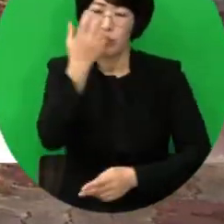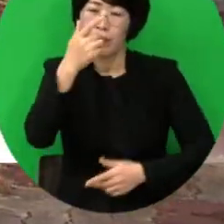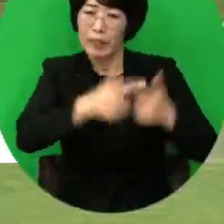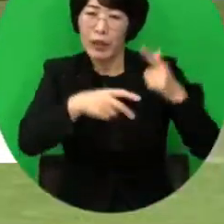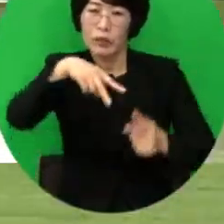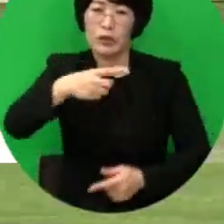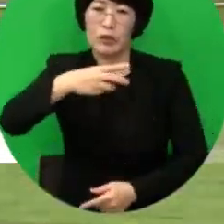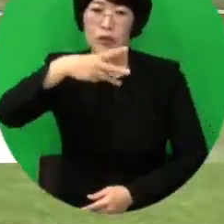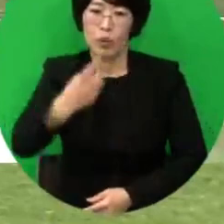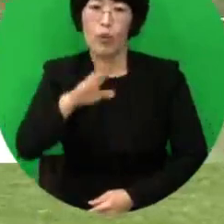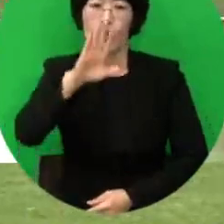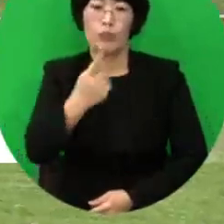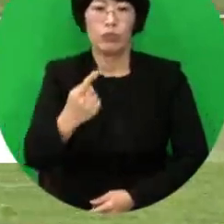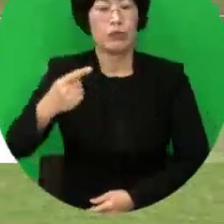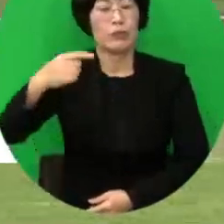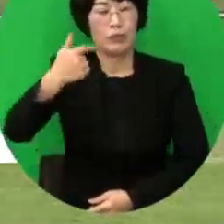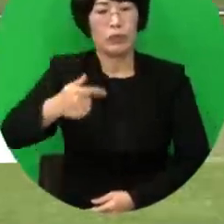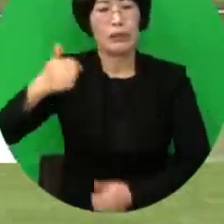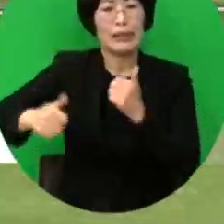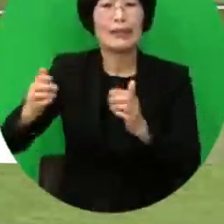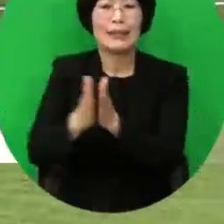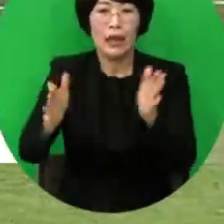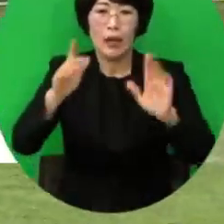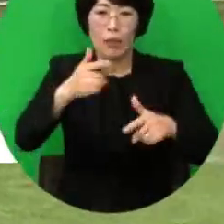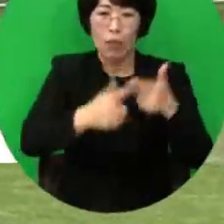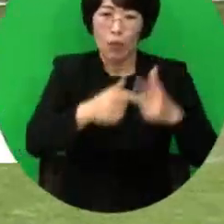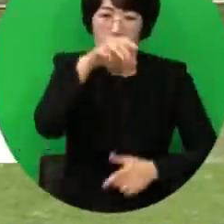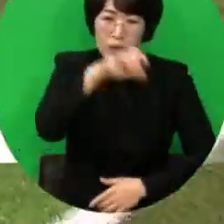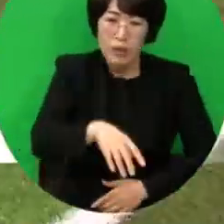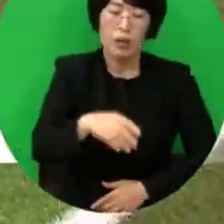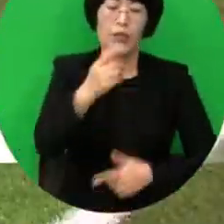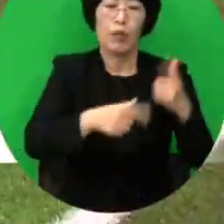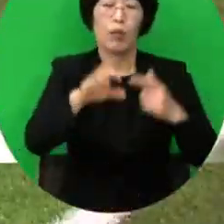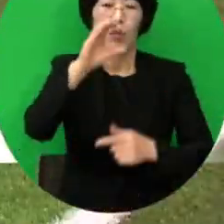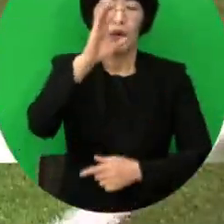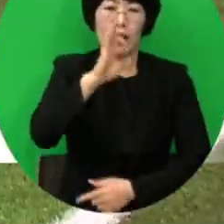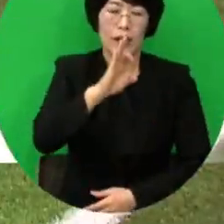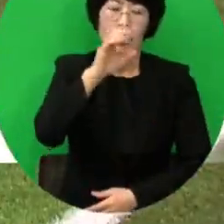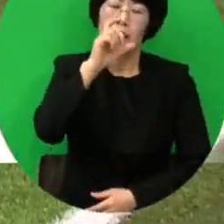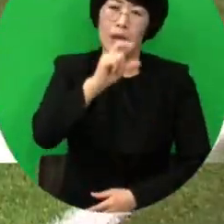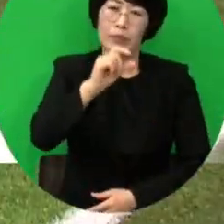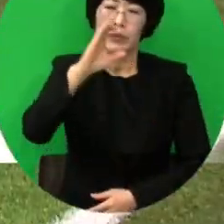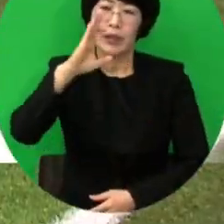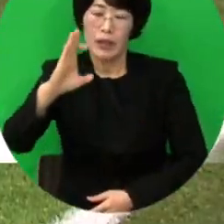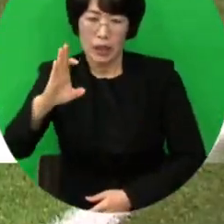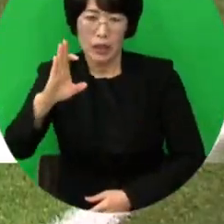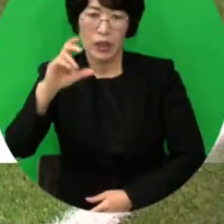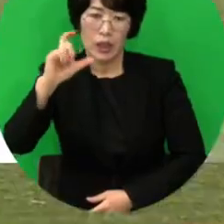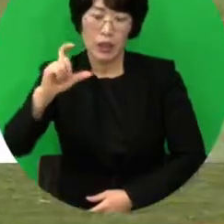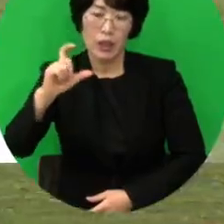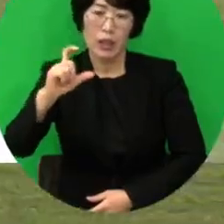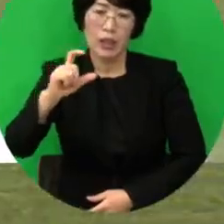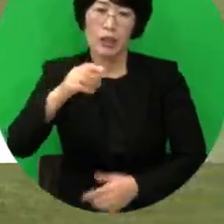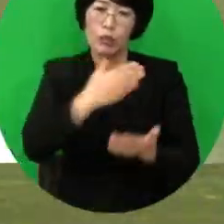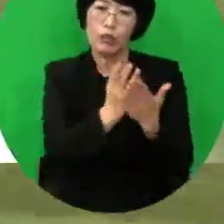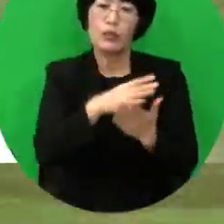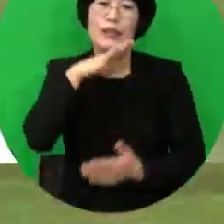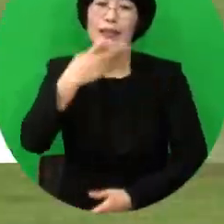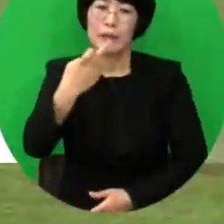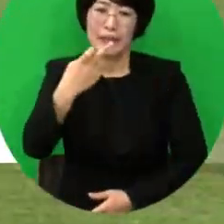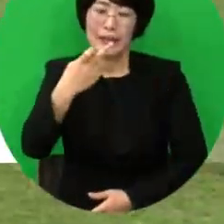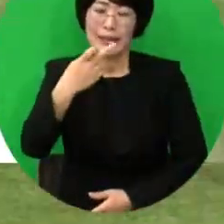개최했습니다. 이번 스토브 리그에는 목포를 연구한 목포FC를 비롯해 대한축구협회 소속 12세 이하